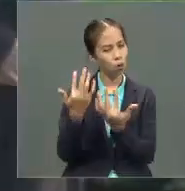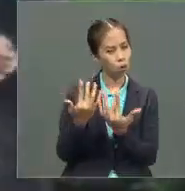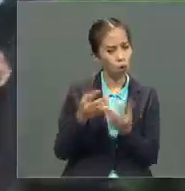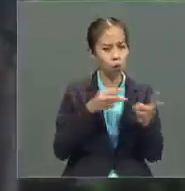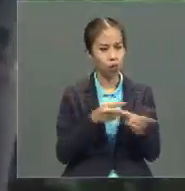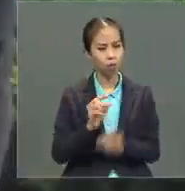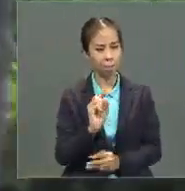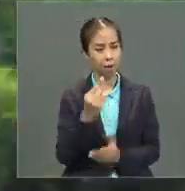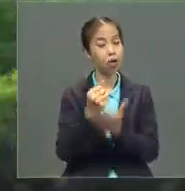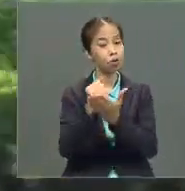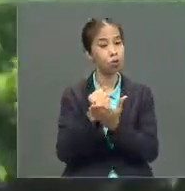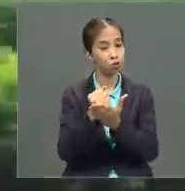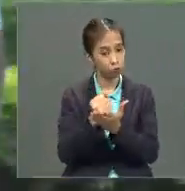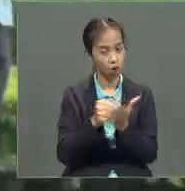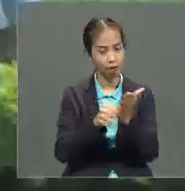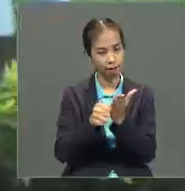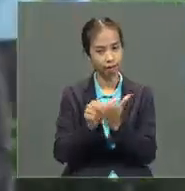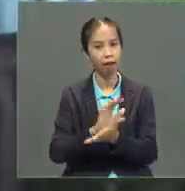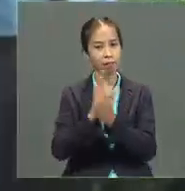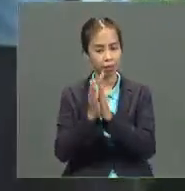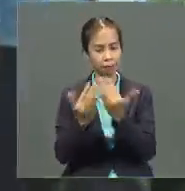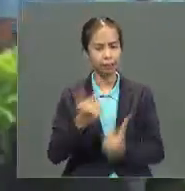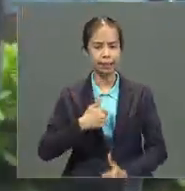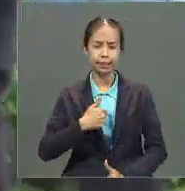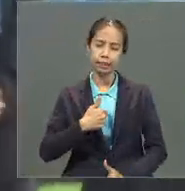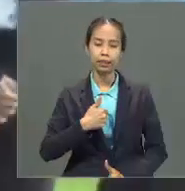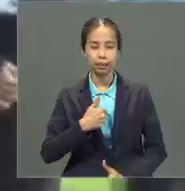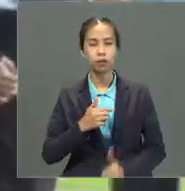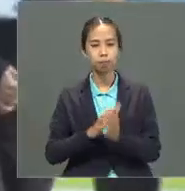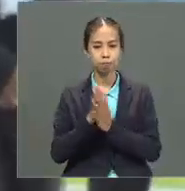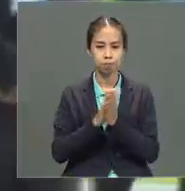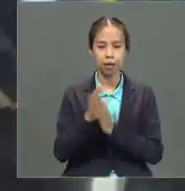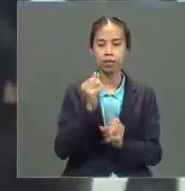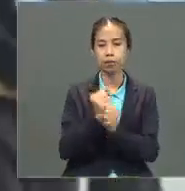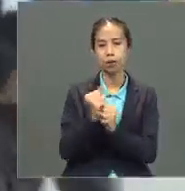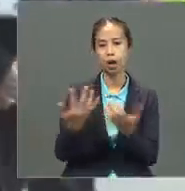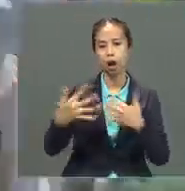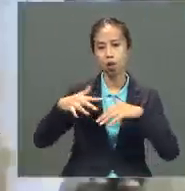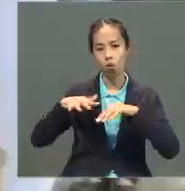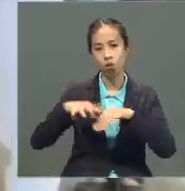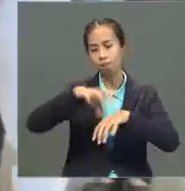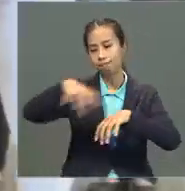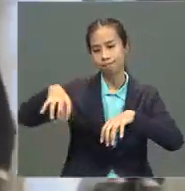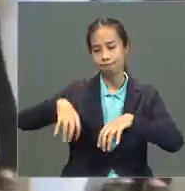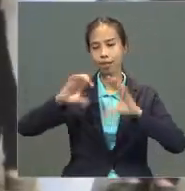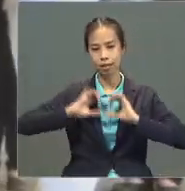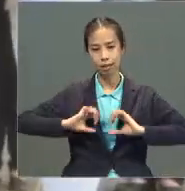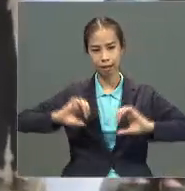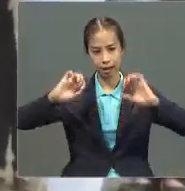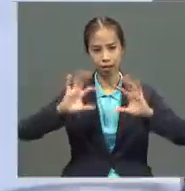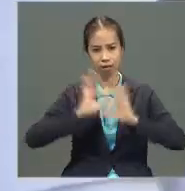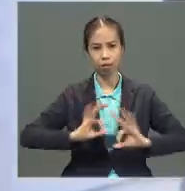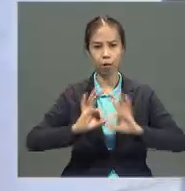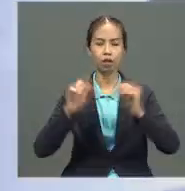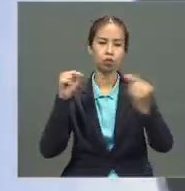ที่จะแก้ไขและส่วนตัวถือว่าเป็นความท้าทายที่ต้องทำงานกับหน่วยงานราชการซึ่งต้องเรียนรู้และปรับตัวให้เข้ากับระบบ